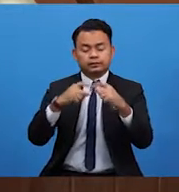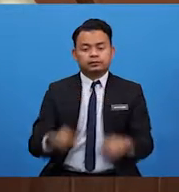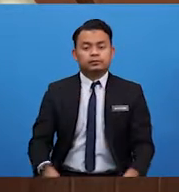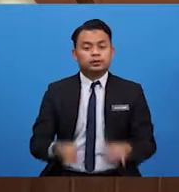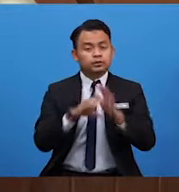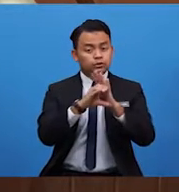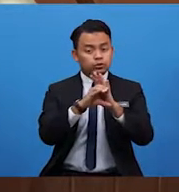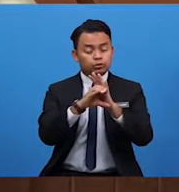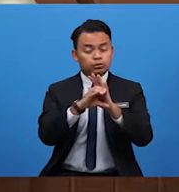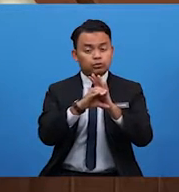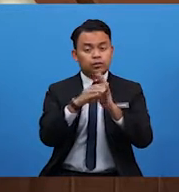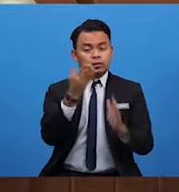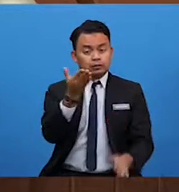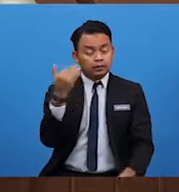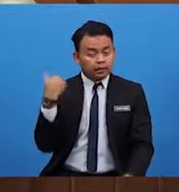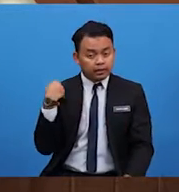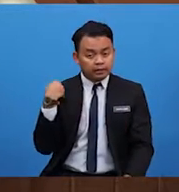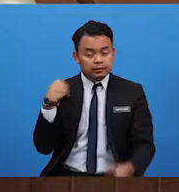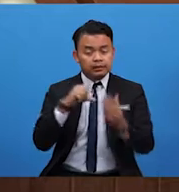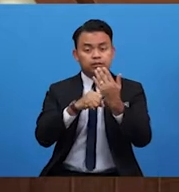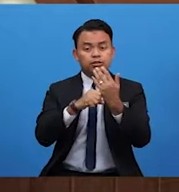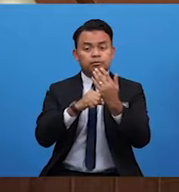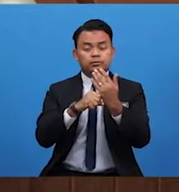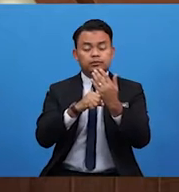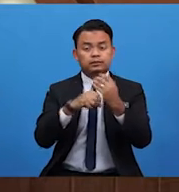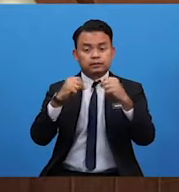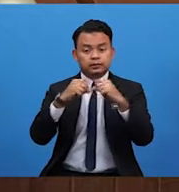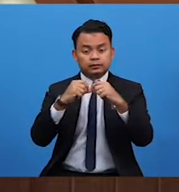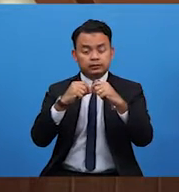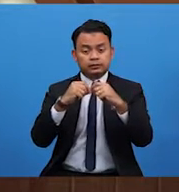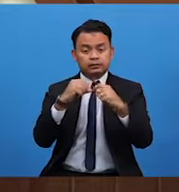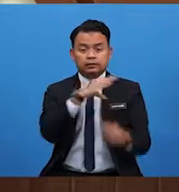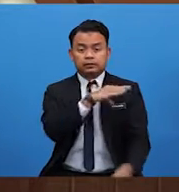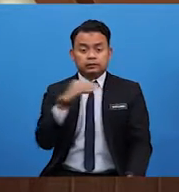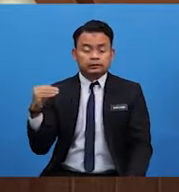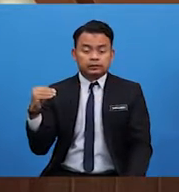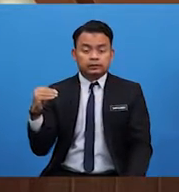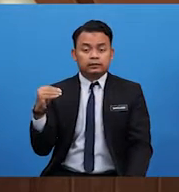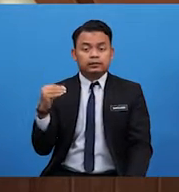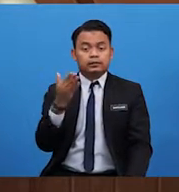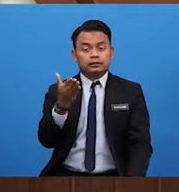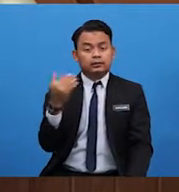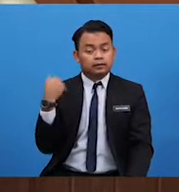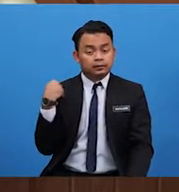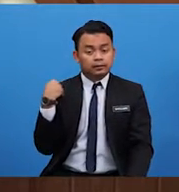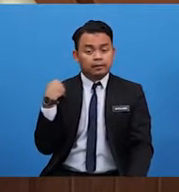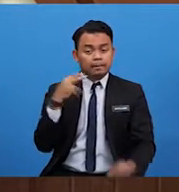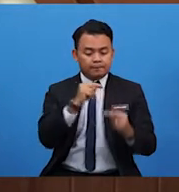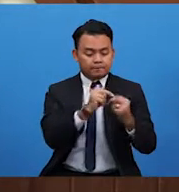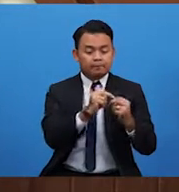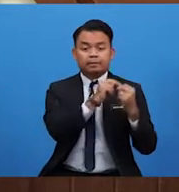iaitu bekalan elektrik dan anda ada beban. Medium berada di antara sumber dan